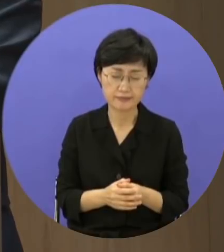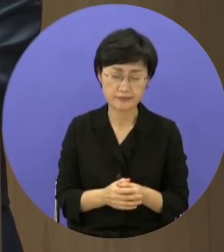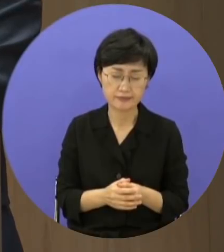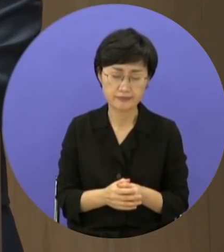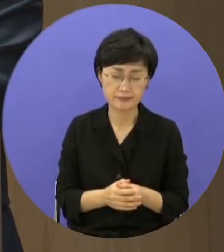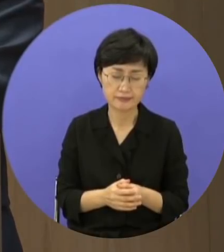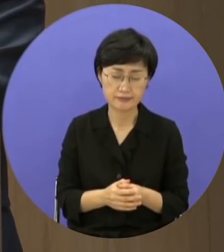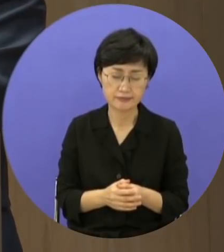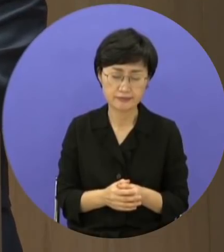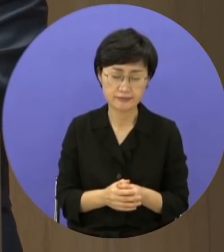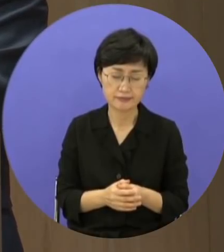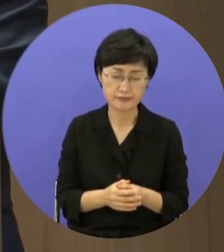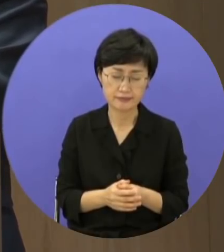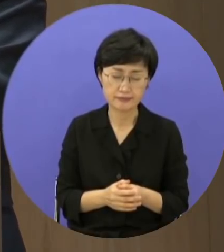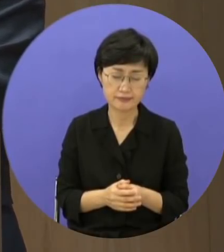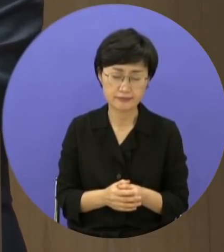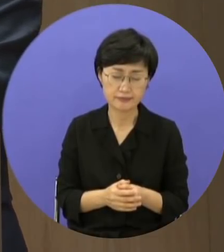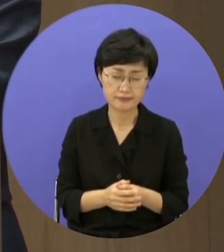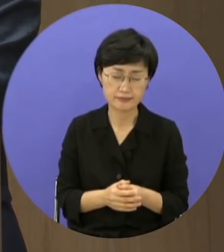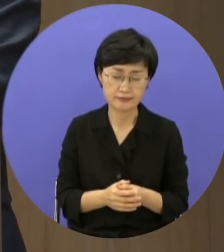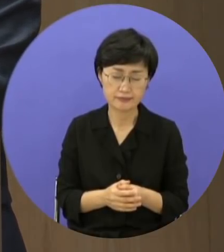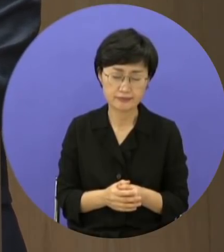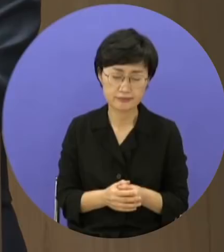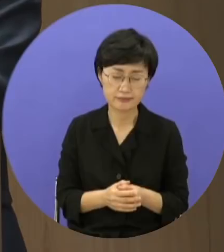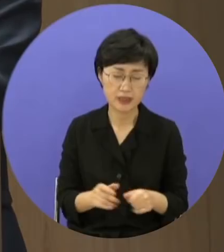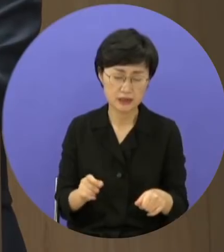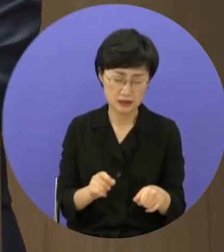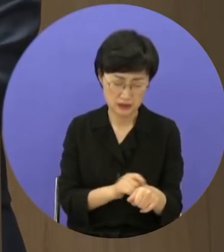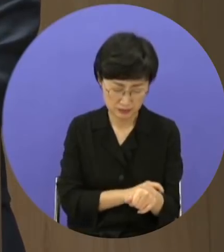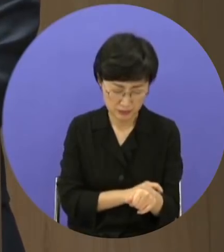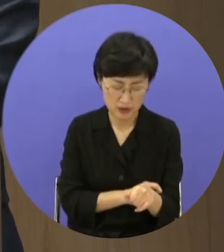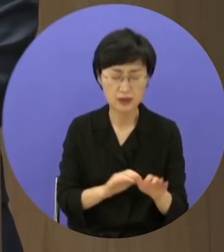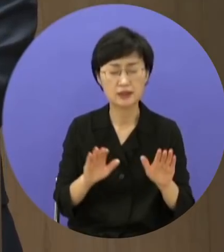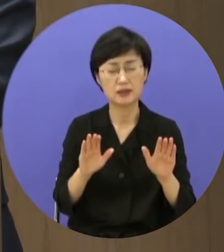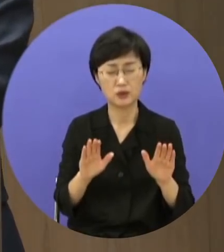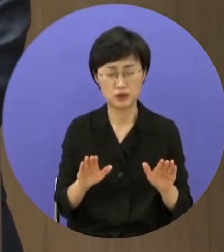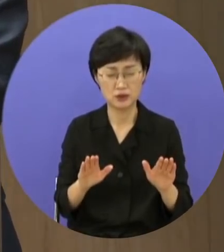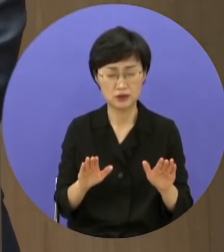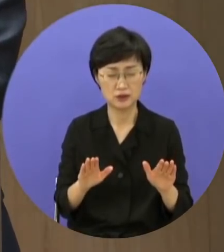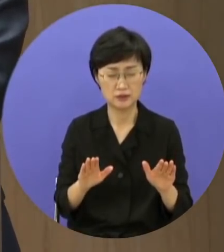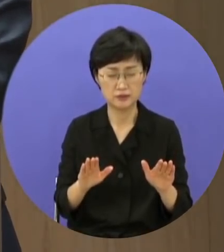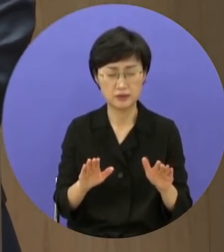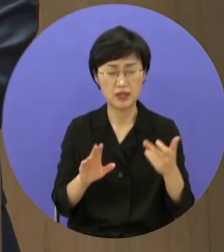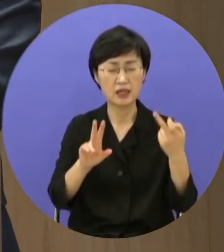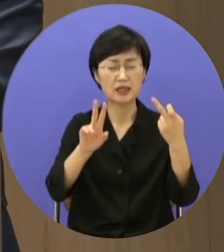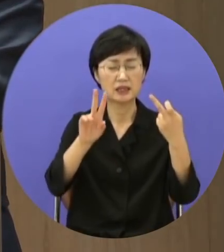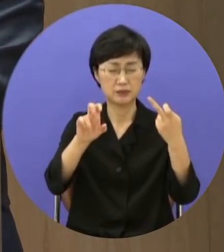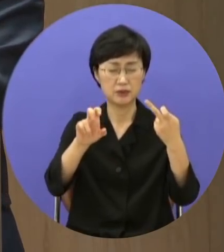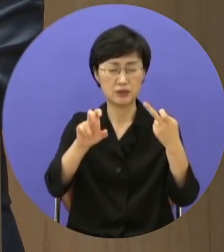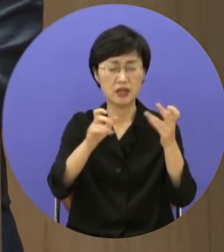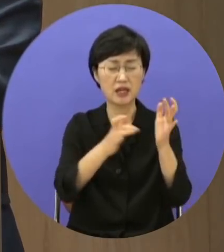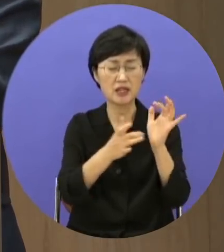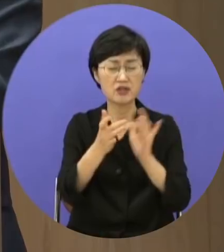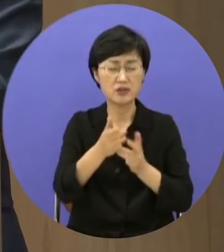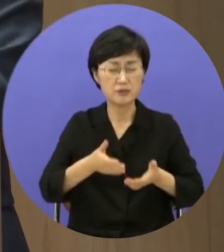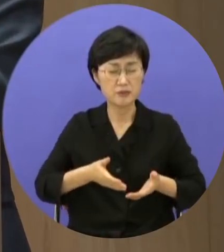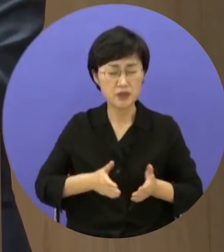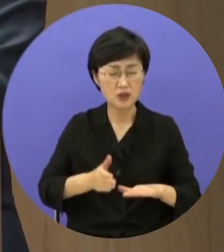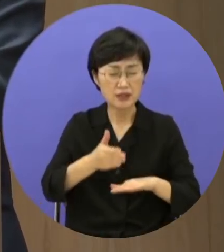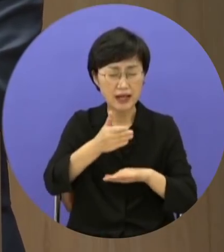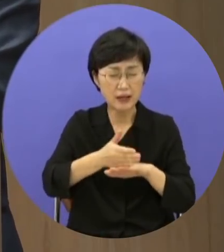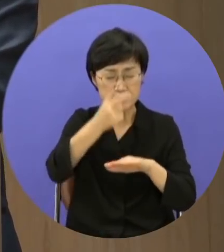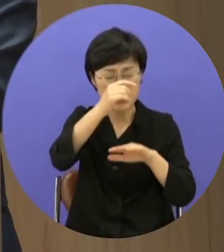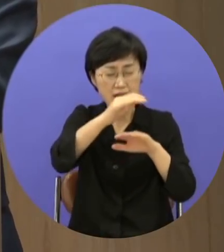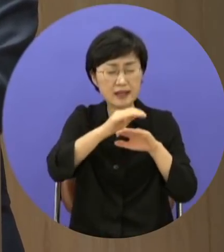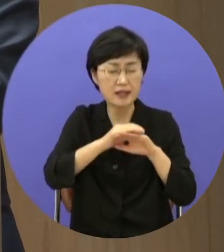us even now by the Holy Spirit. 특별히 오늘은 성탄 감사의 예로 영광 드리게 하시니